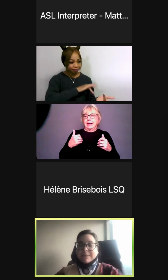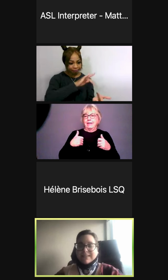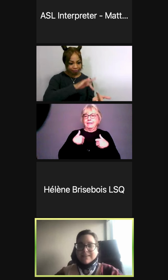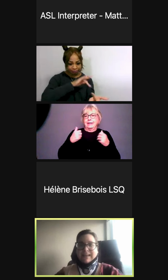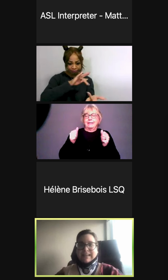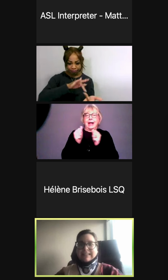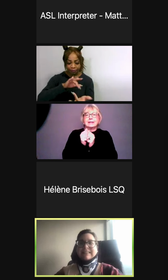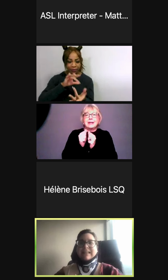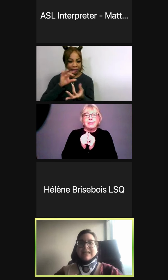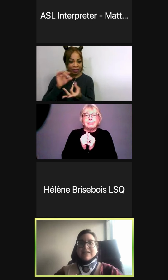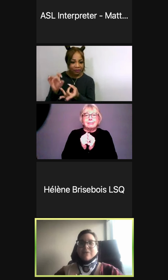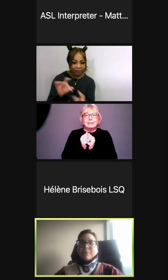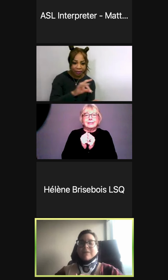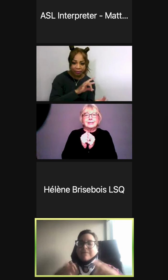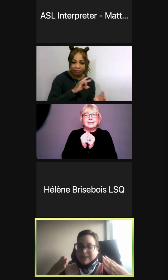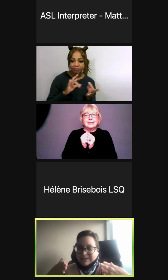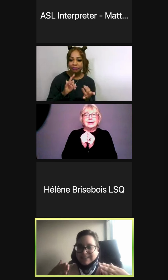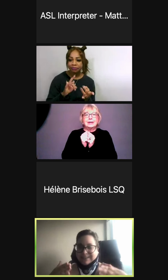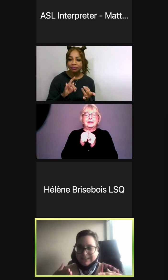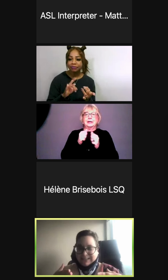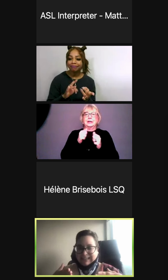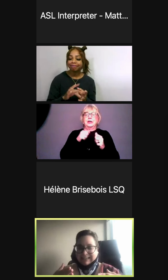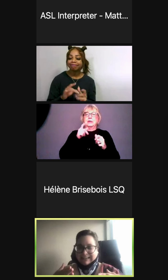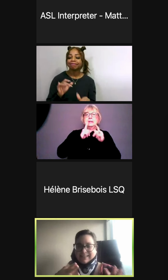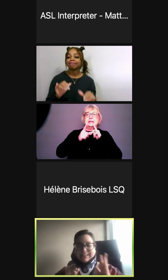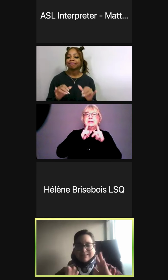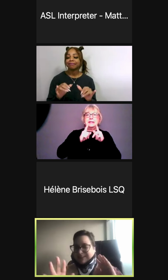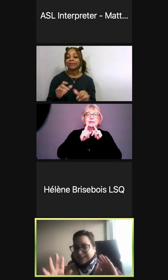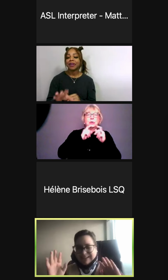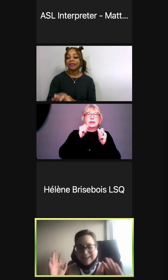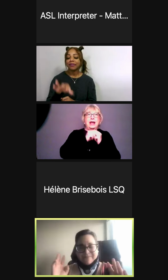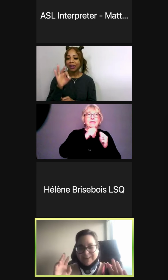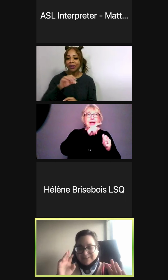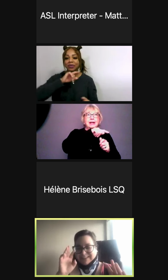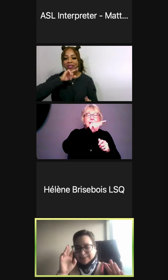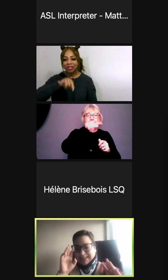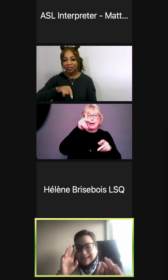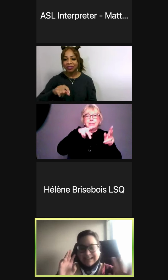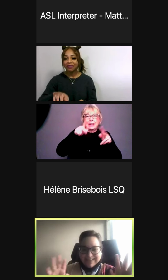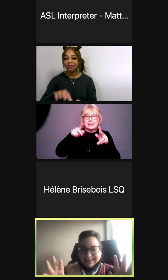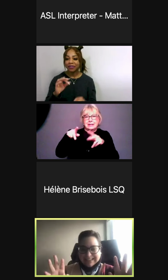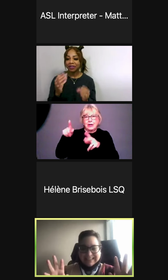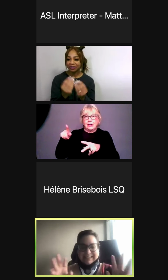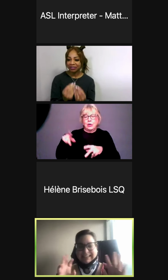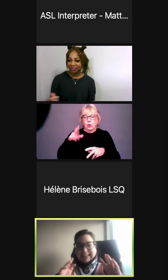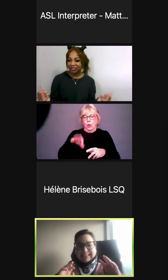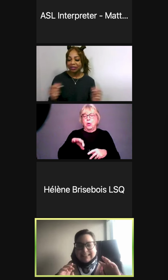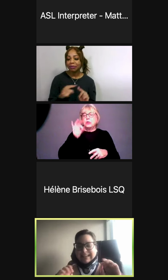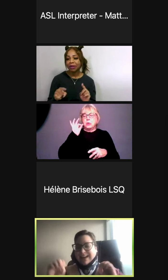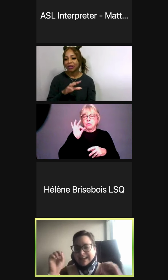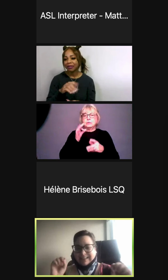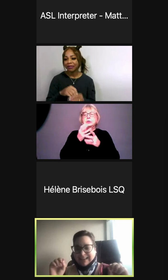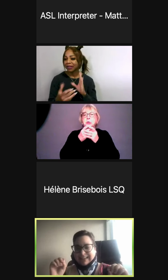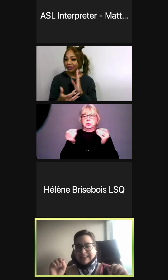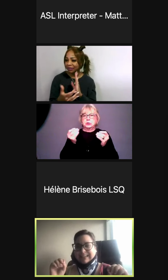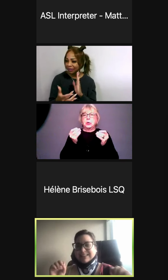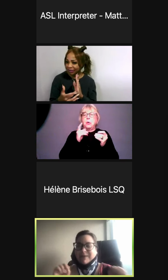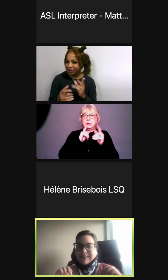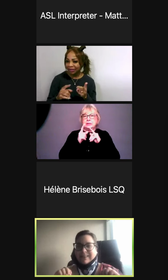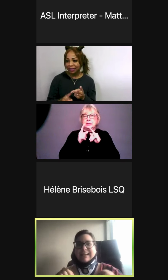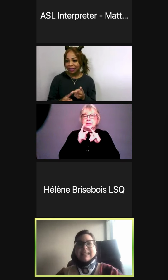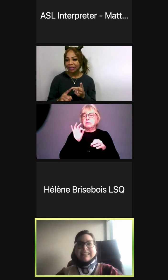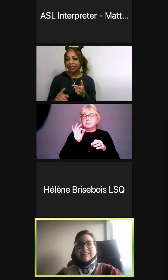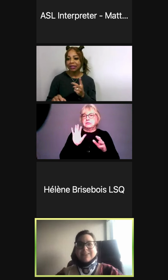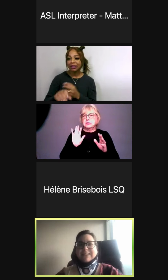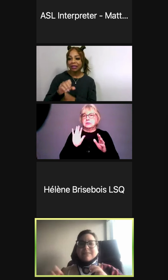que nous discussions avec chaque participant en essayant de comprendre les détails, nous avons trouvé une solution. En utilisant